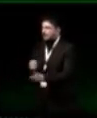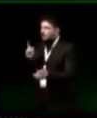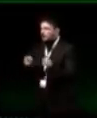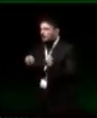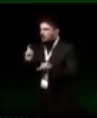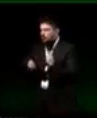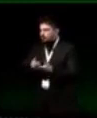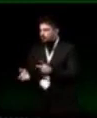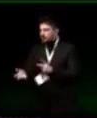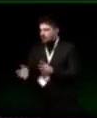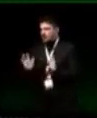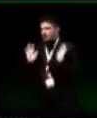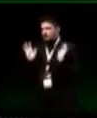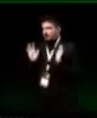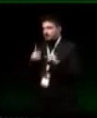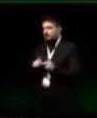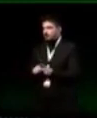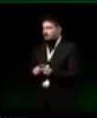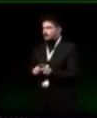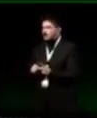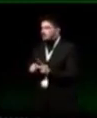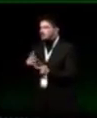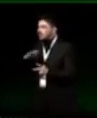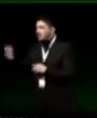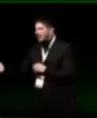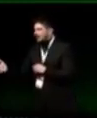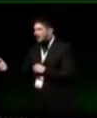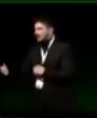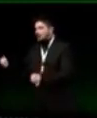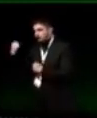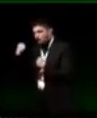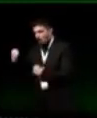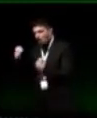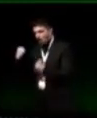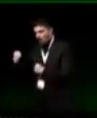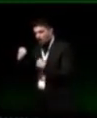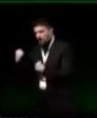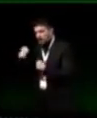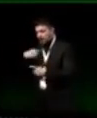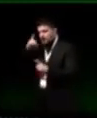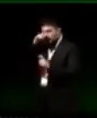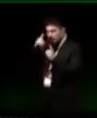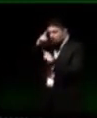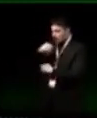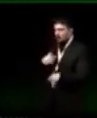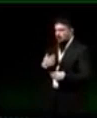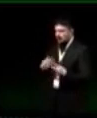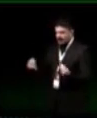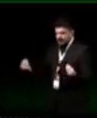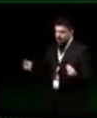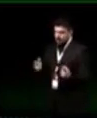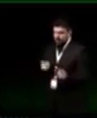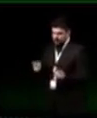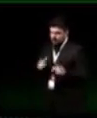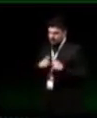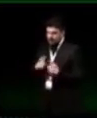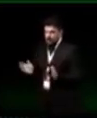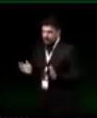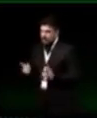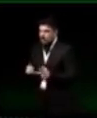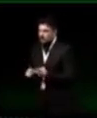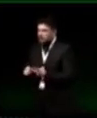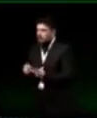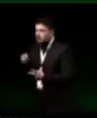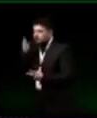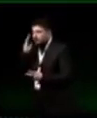scandalizzeranno. Ed esiste una destra ancora più forte, la destra che più mi preoccupa in questa fase, che è la destra che tiene insieme